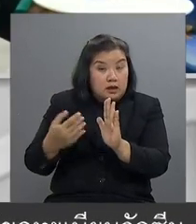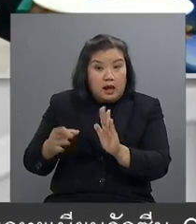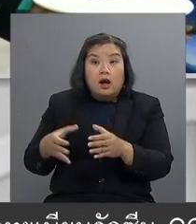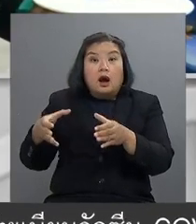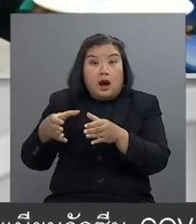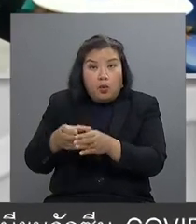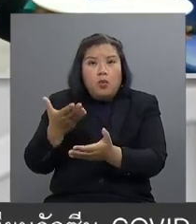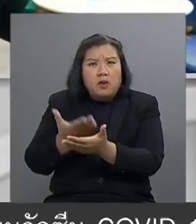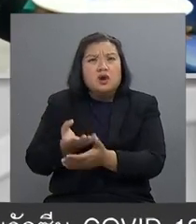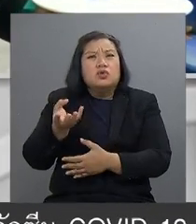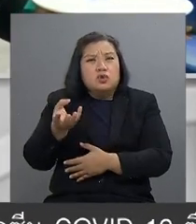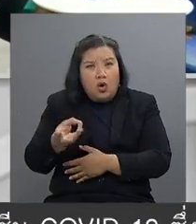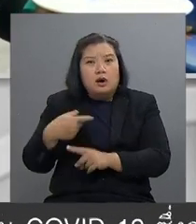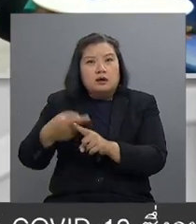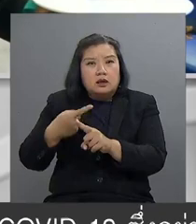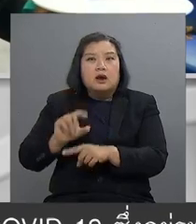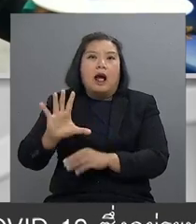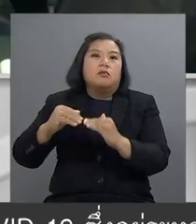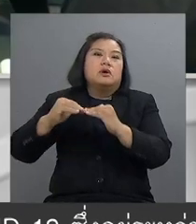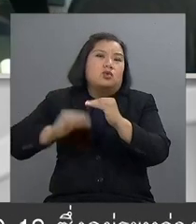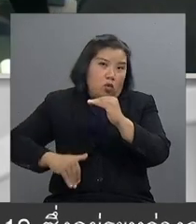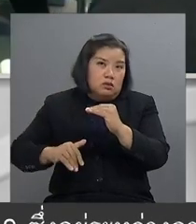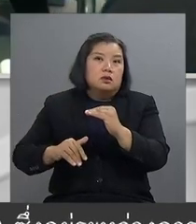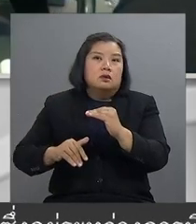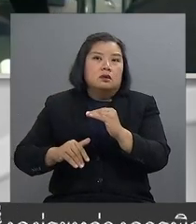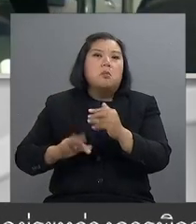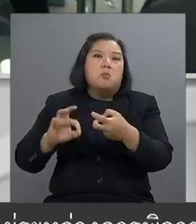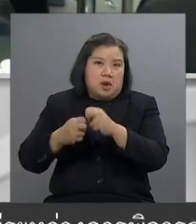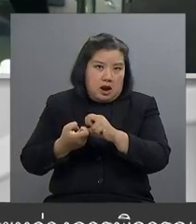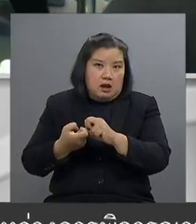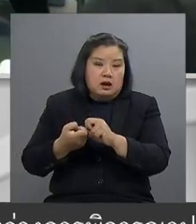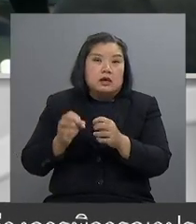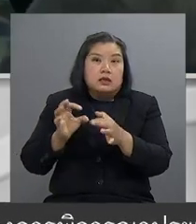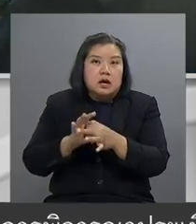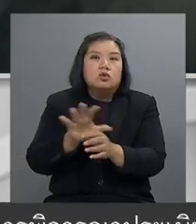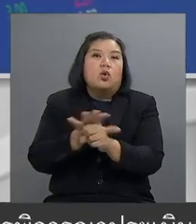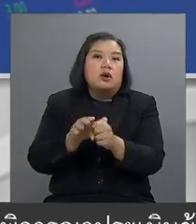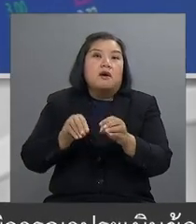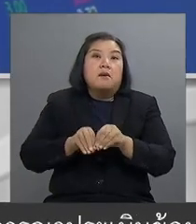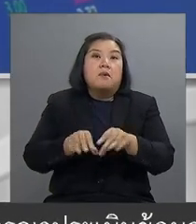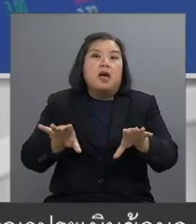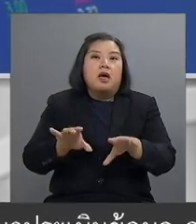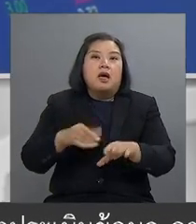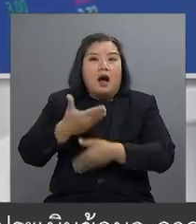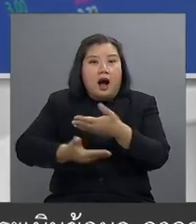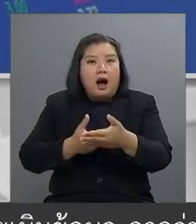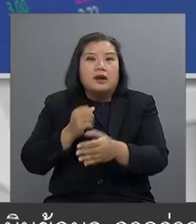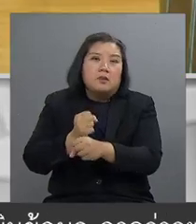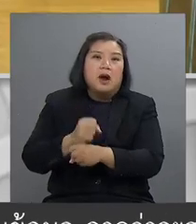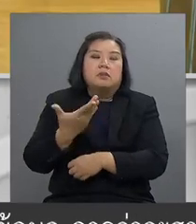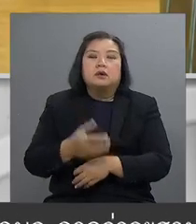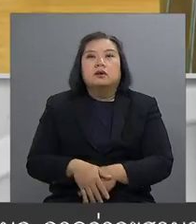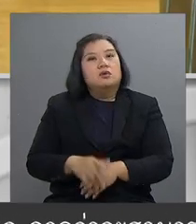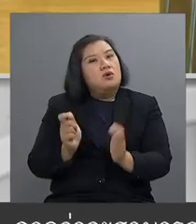น้อยต่ำกว่า 50,000เนี่ยจะได้รับผลกระทบนะจากการระบาดของโรคเนี่ยอาจจะไม่ได้รับการอนุมัติในตอนนี้